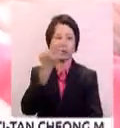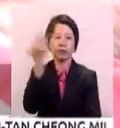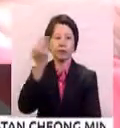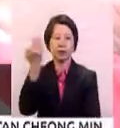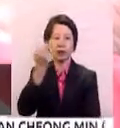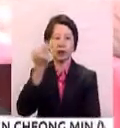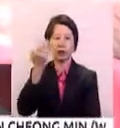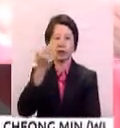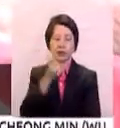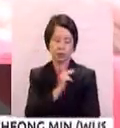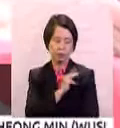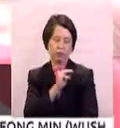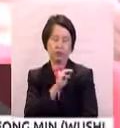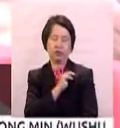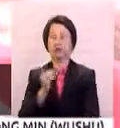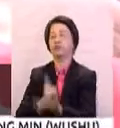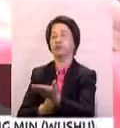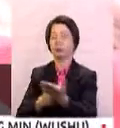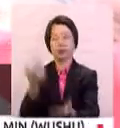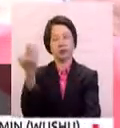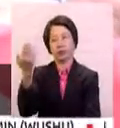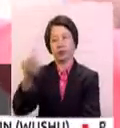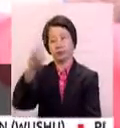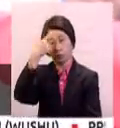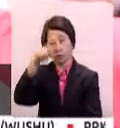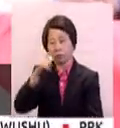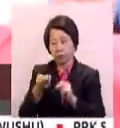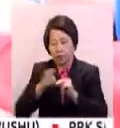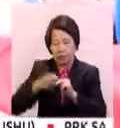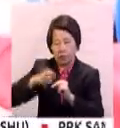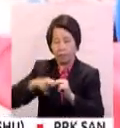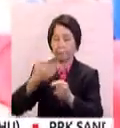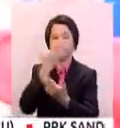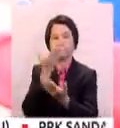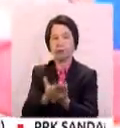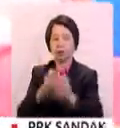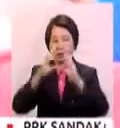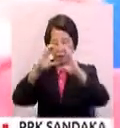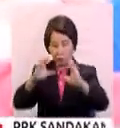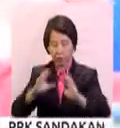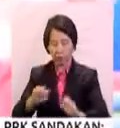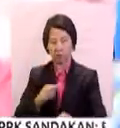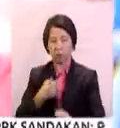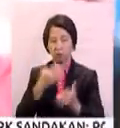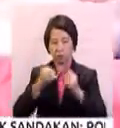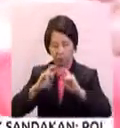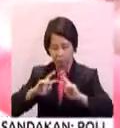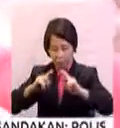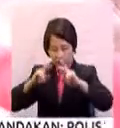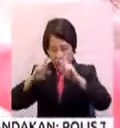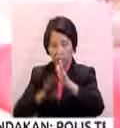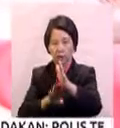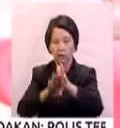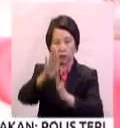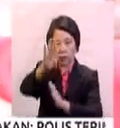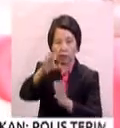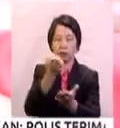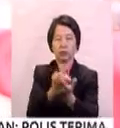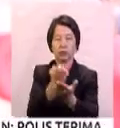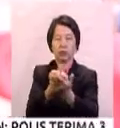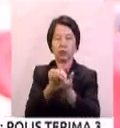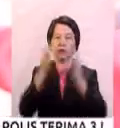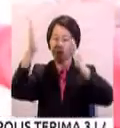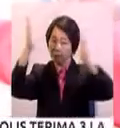antara menteri-menteri untuk kita menambah baikkan cara kita nak meningkatkan pembangunan ekonomi